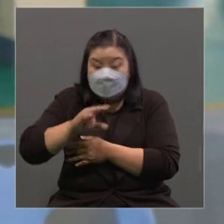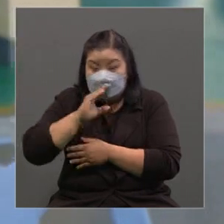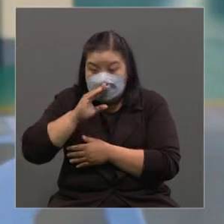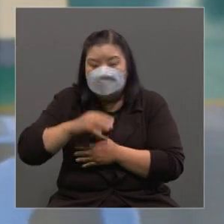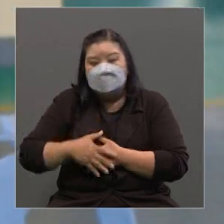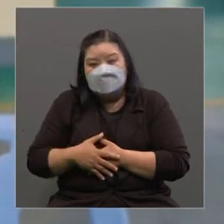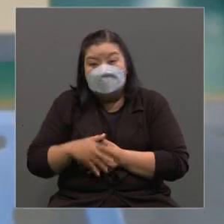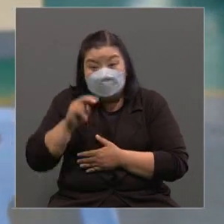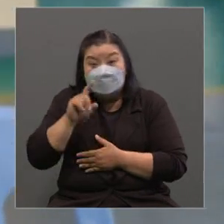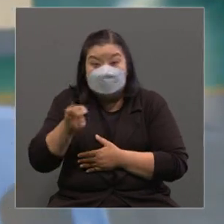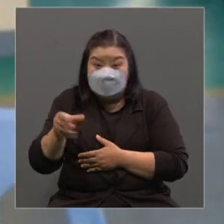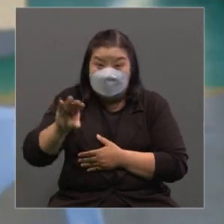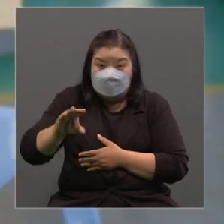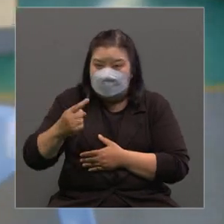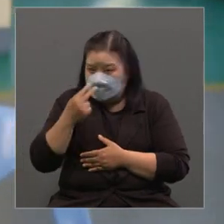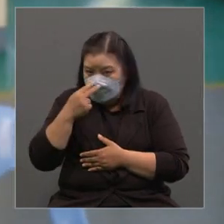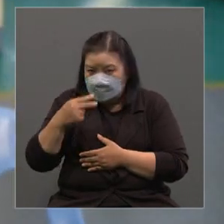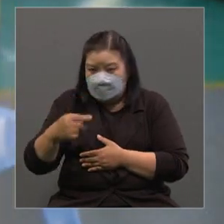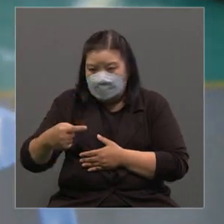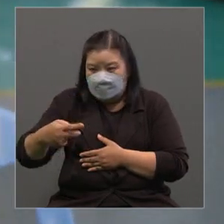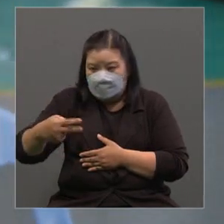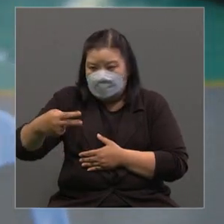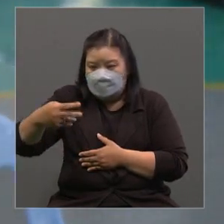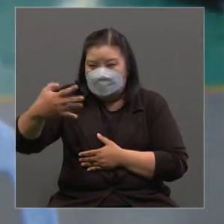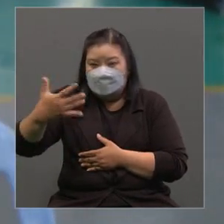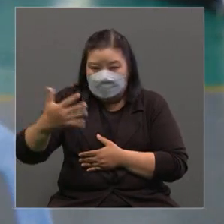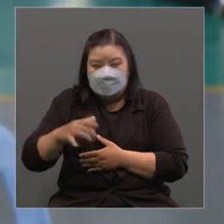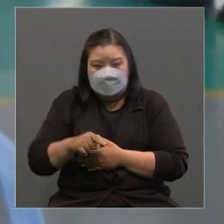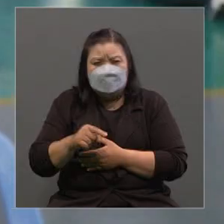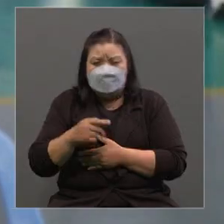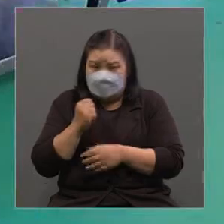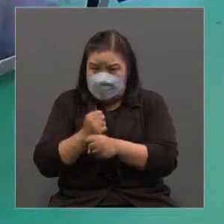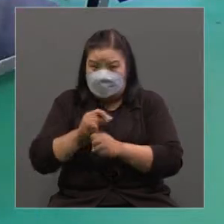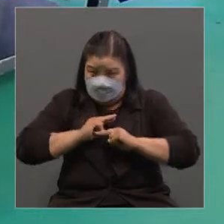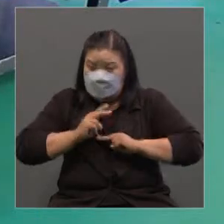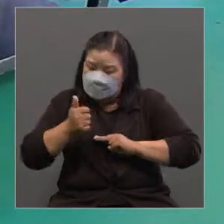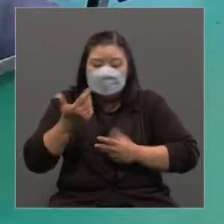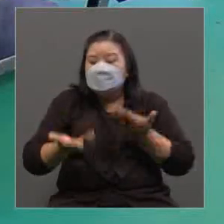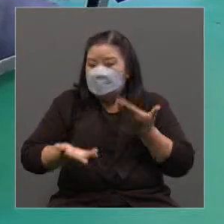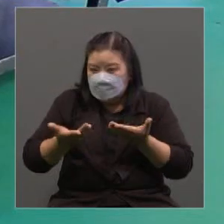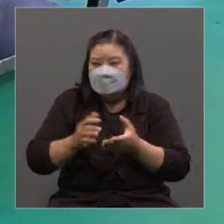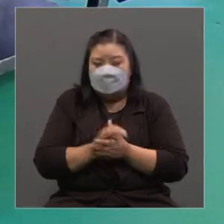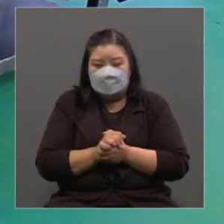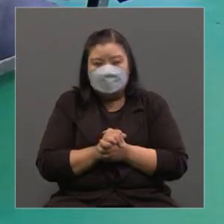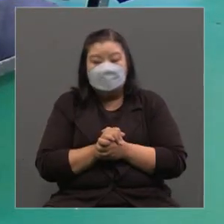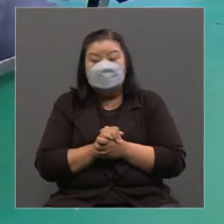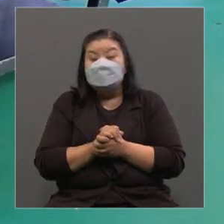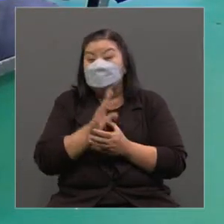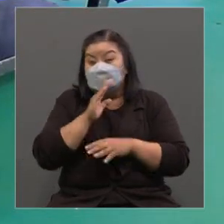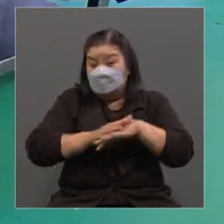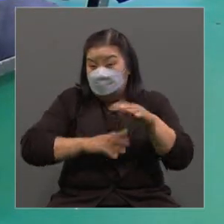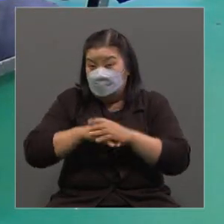ไฟก็จะแสดงครับผมในเครื่องเราก็จะมีระบบของเมนนวดด้วยนะครับคือนี่ครับถ้าเราเลือกของเมนนวดนะ